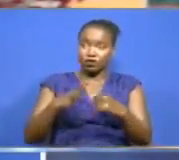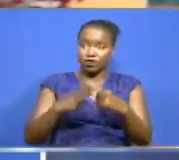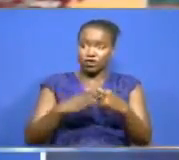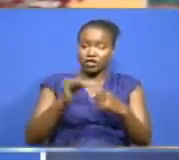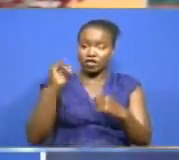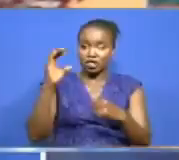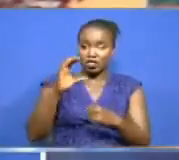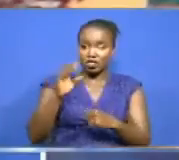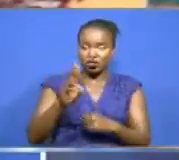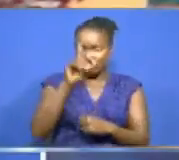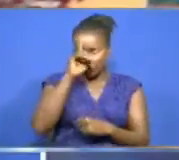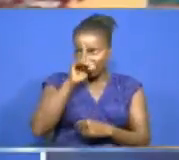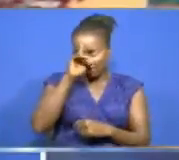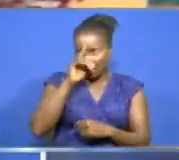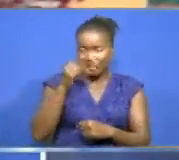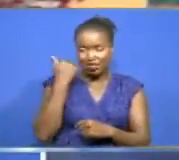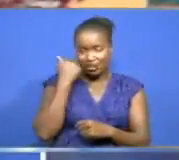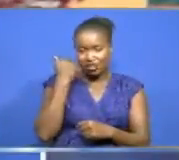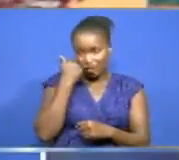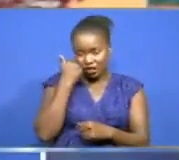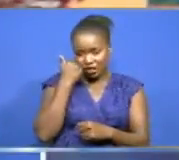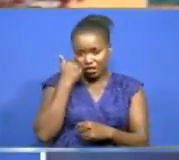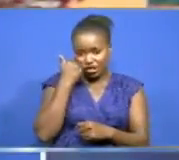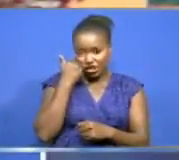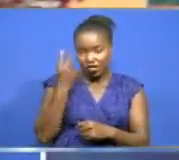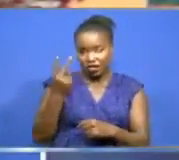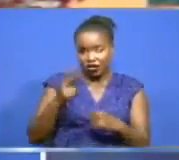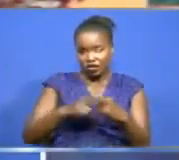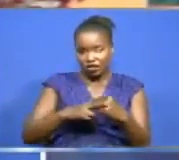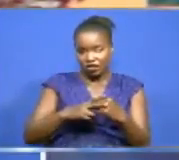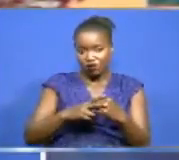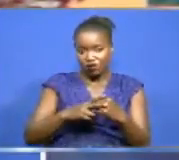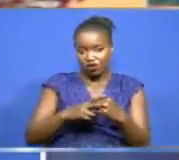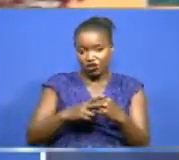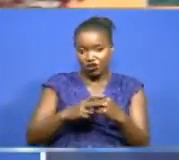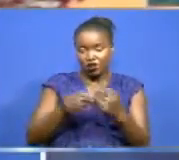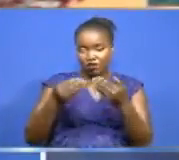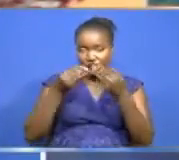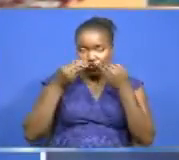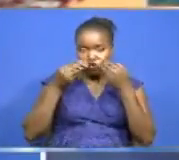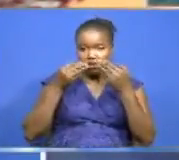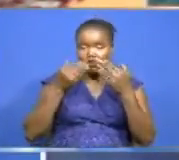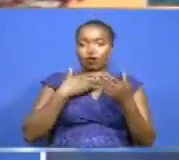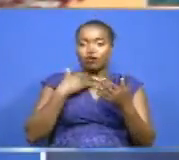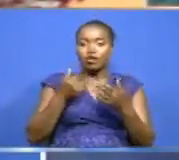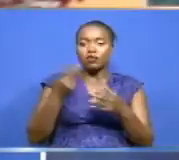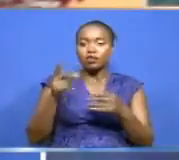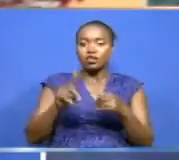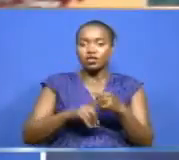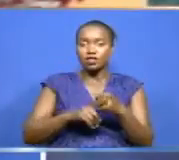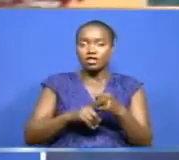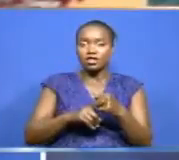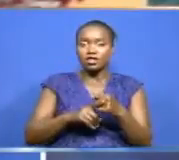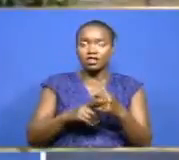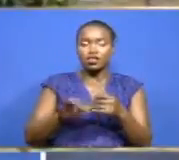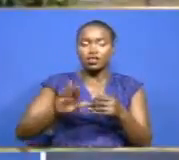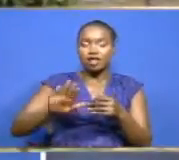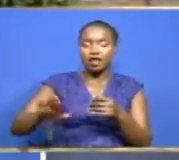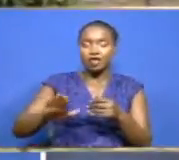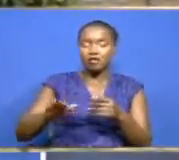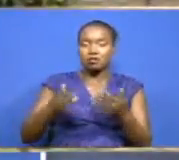katika kitengo cha wagonjwa mahututi, ambapo 27 wanatumia vipumulio na 26 wanapokea hewa ya